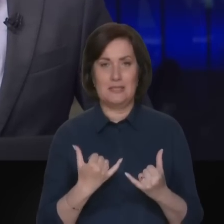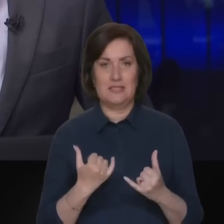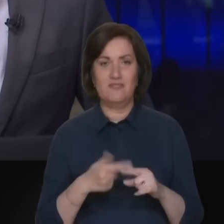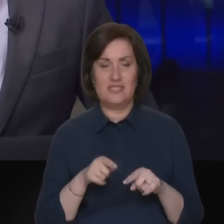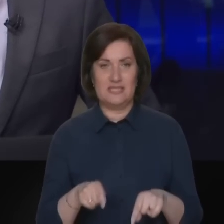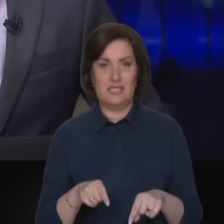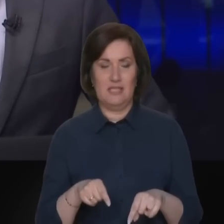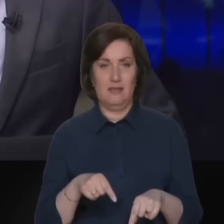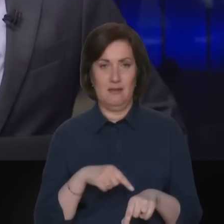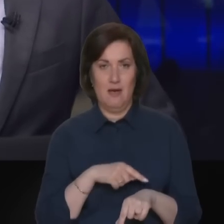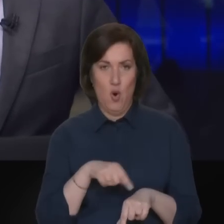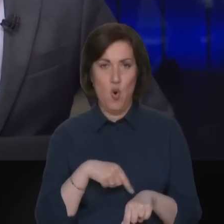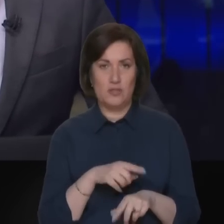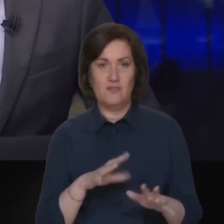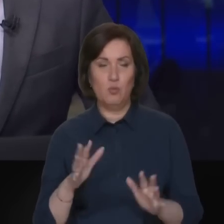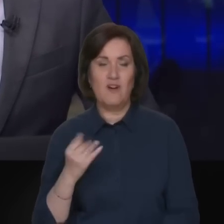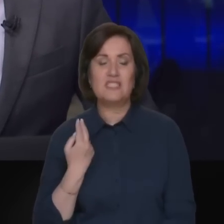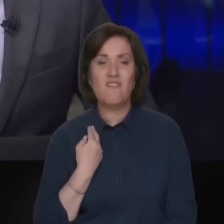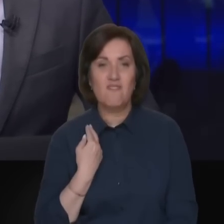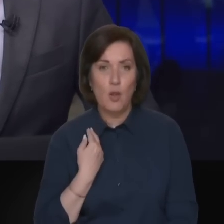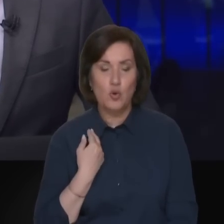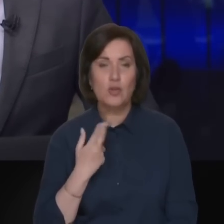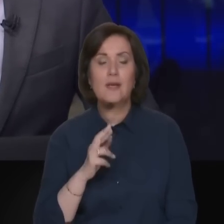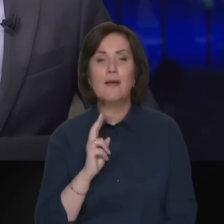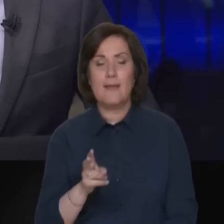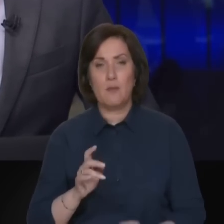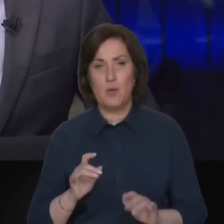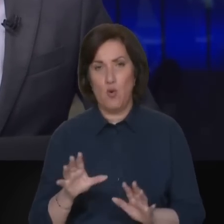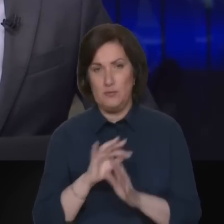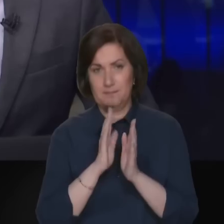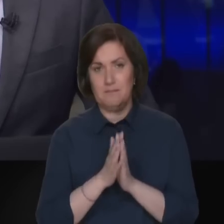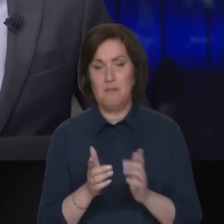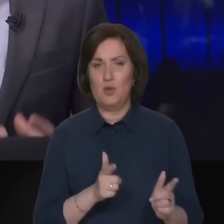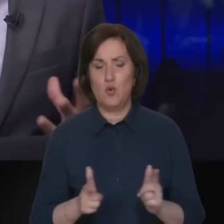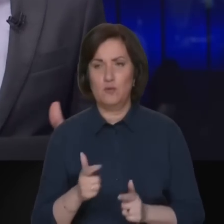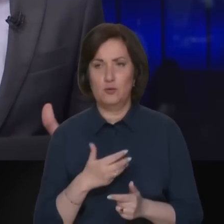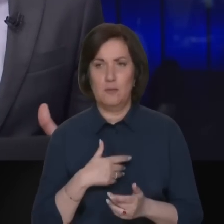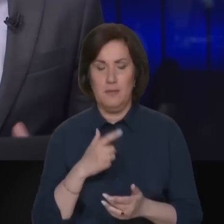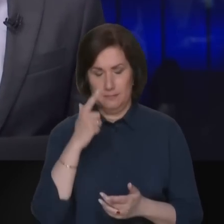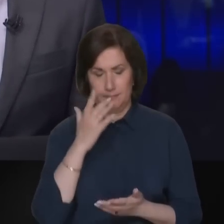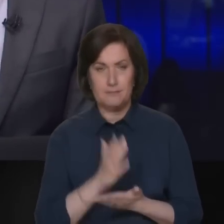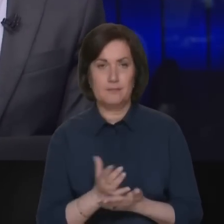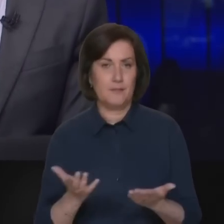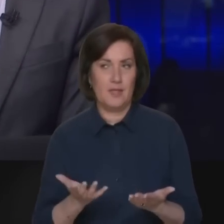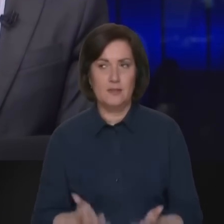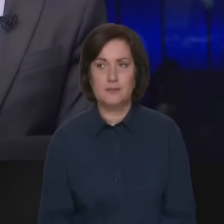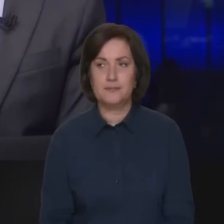ці години відбувається в Лондоні і як проходить в цілому підготовка, щоб ми мали уявлення